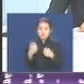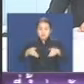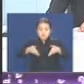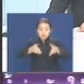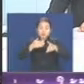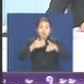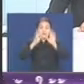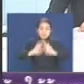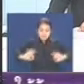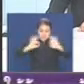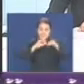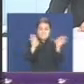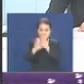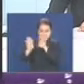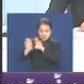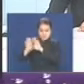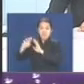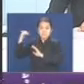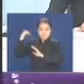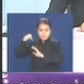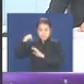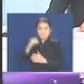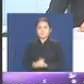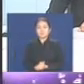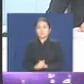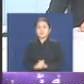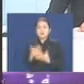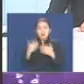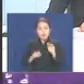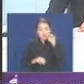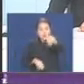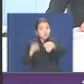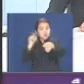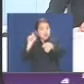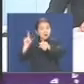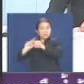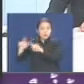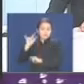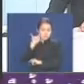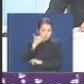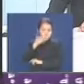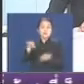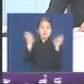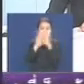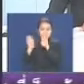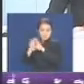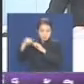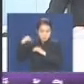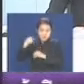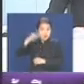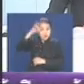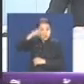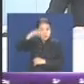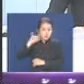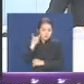แล้วก็สายรองทางด้านทิศเหนืออีก2เส้นทางนะคะพร้อมทางด่วนดอนเมืองโทเวตรงจุดขึ้นสถานีบริการน้ำมันปตท.ถนนวิภา